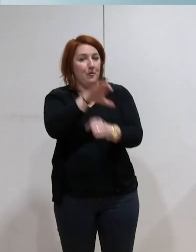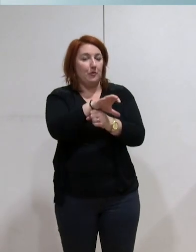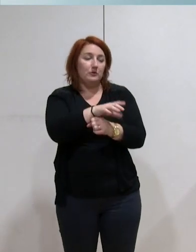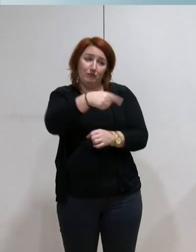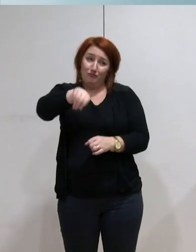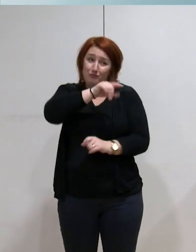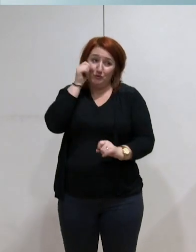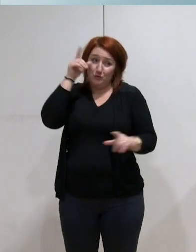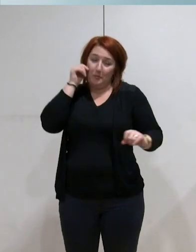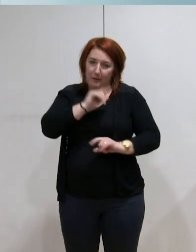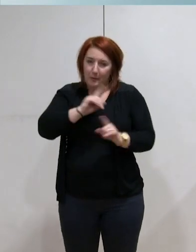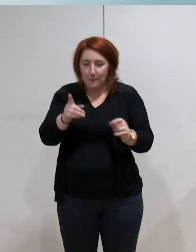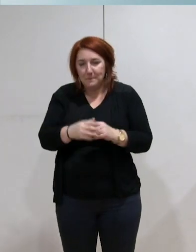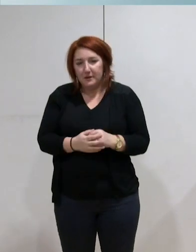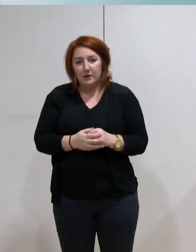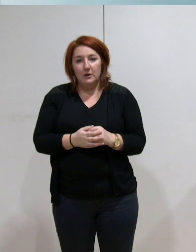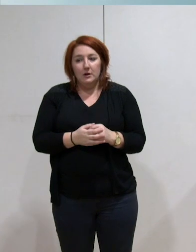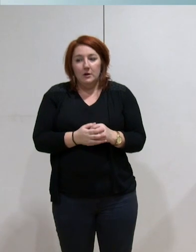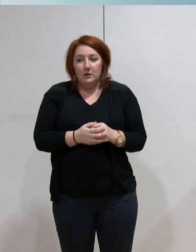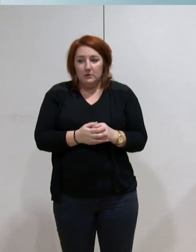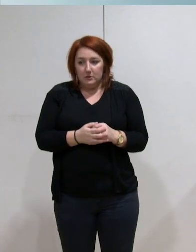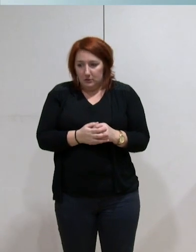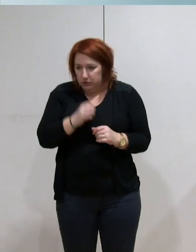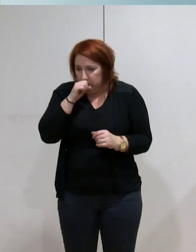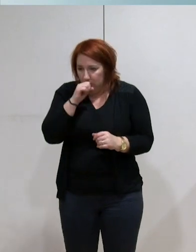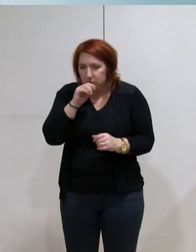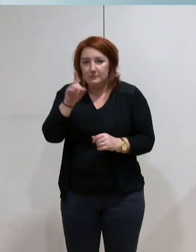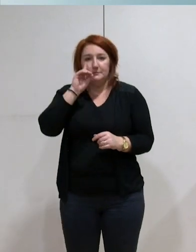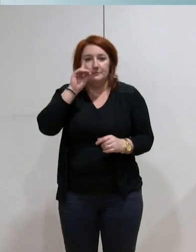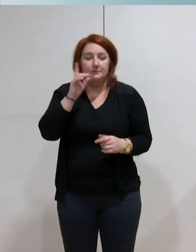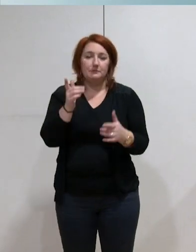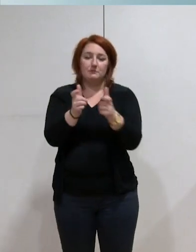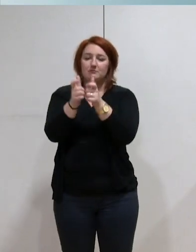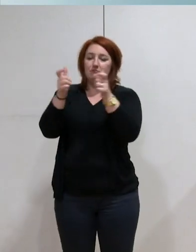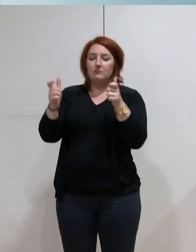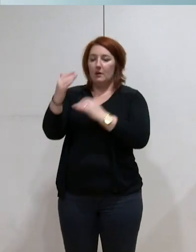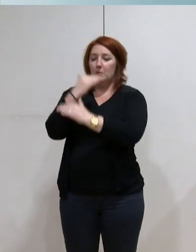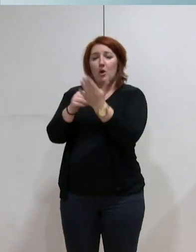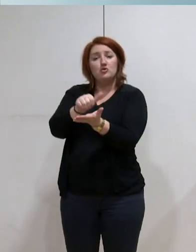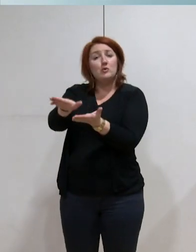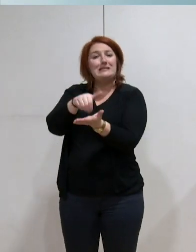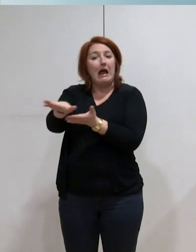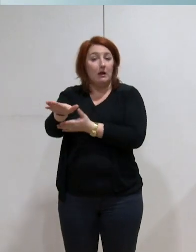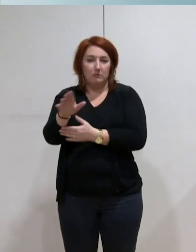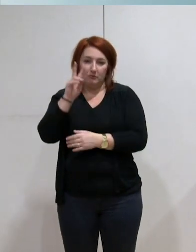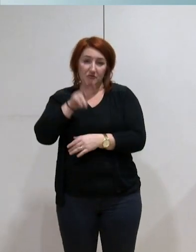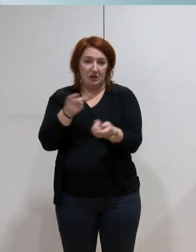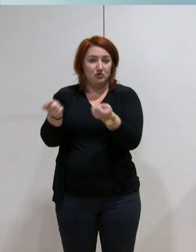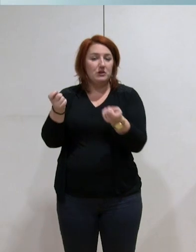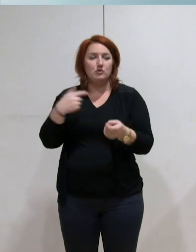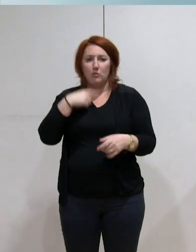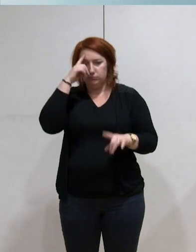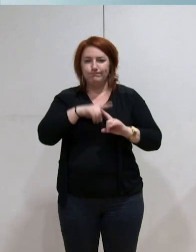étonnera pas du fait de de la gestion contester de ce qu'il faut bien appeler un plan social alors après